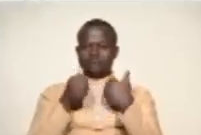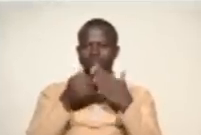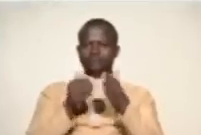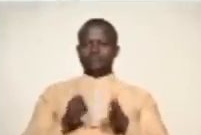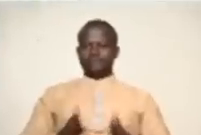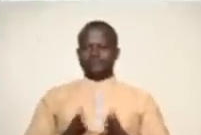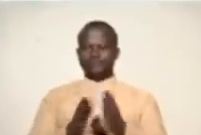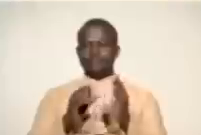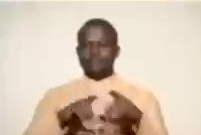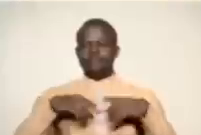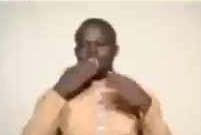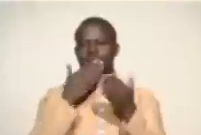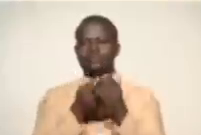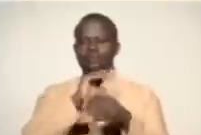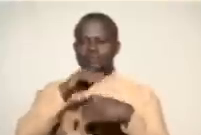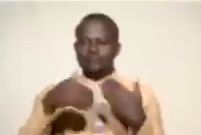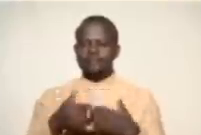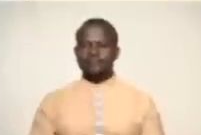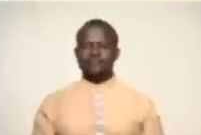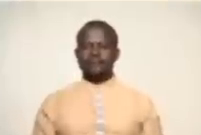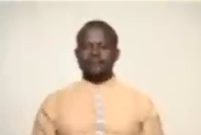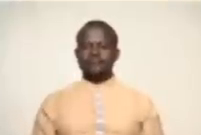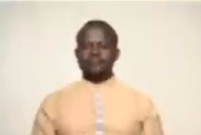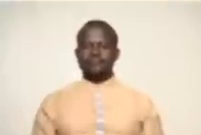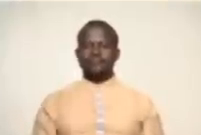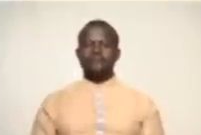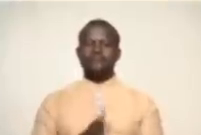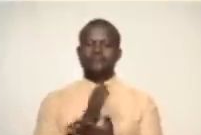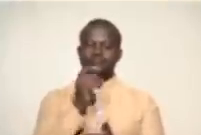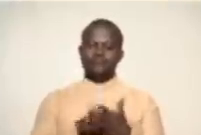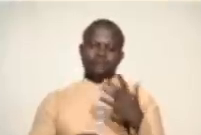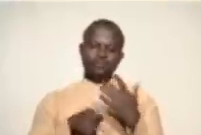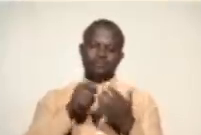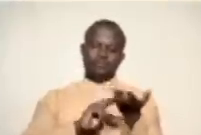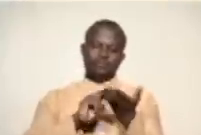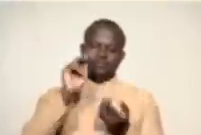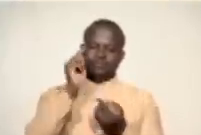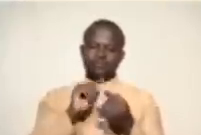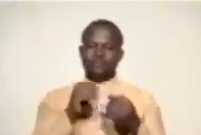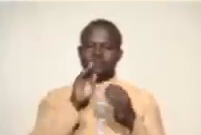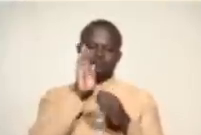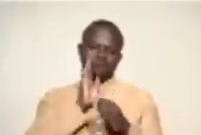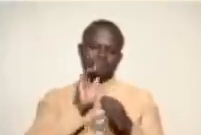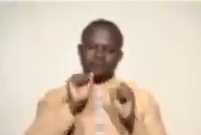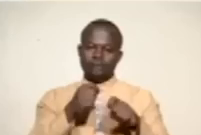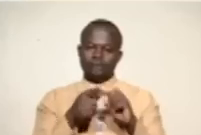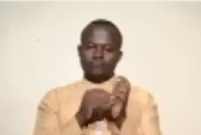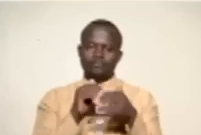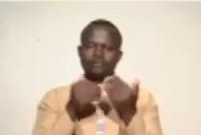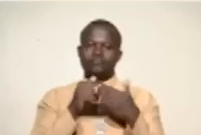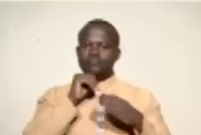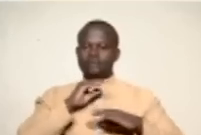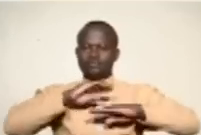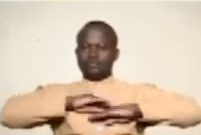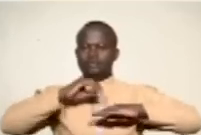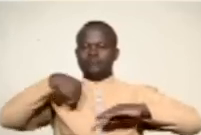iganisha ku mibereho myiza y'abaturage. Yeso umusoro kuwukoresha kugabanya ibyambuzo ngamba birashoboka ariko ntabwo bihagije tugomba